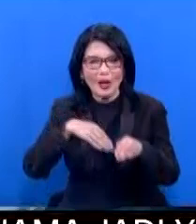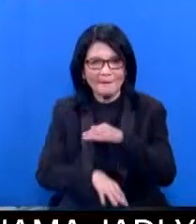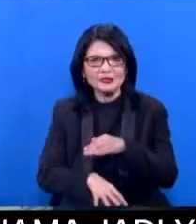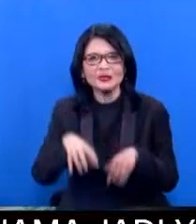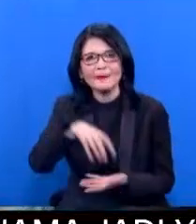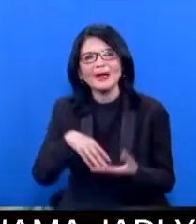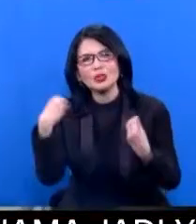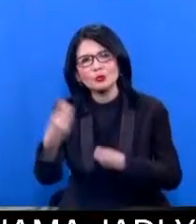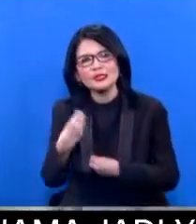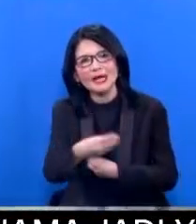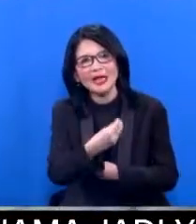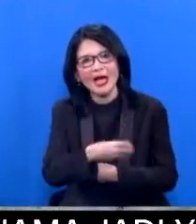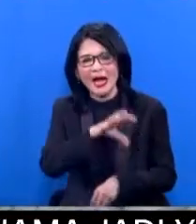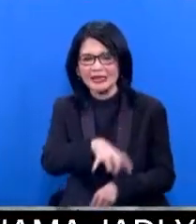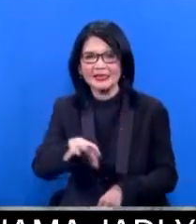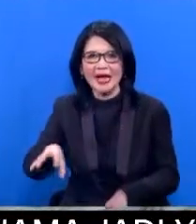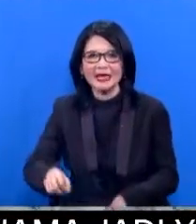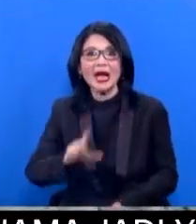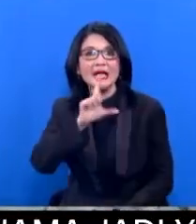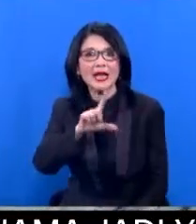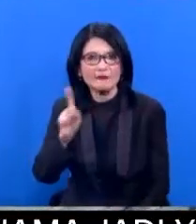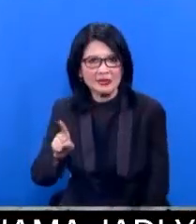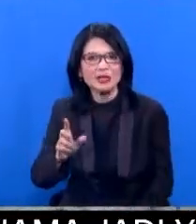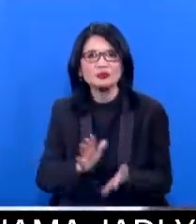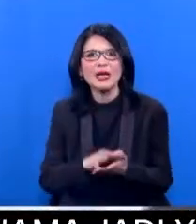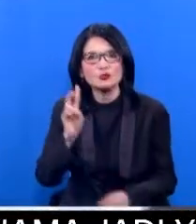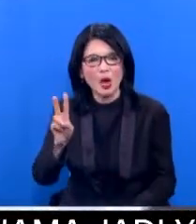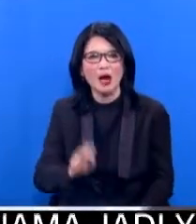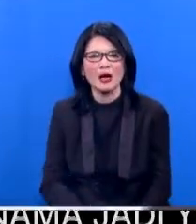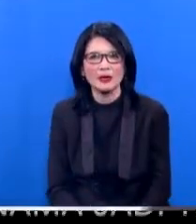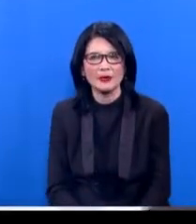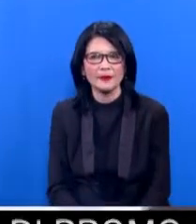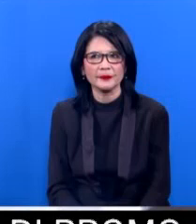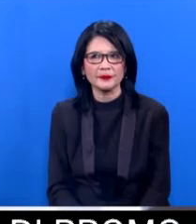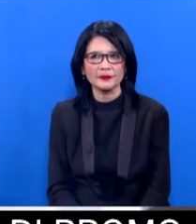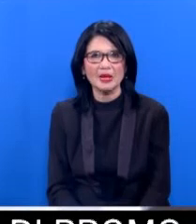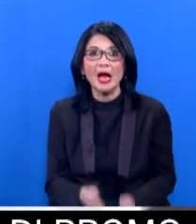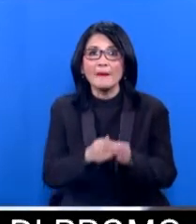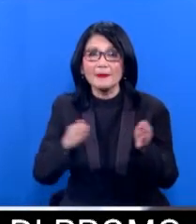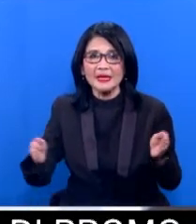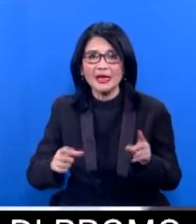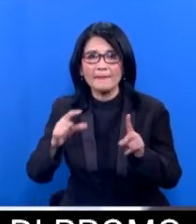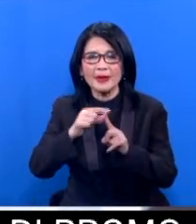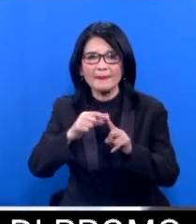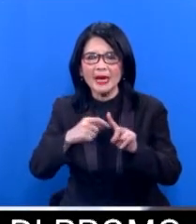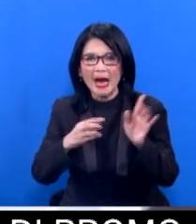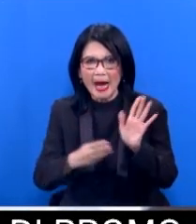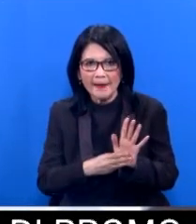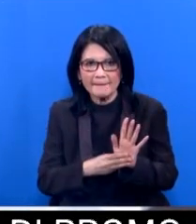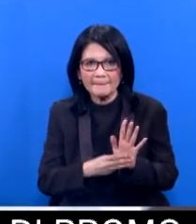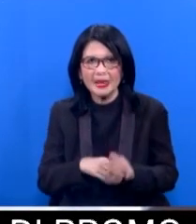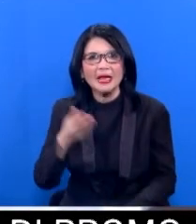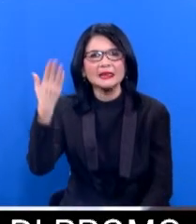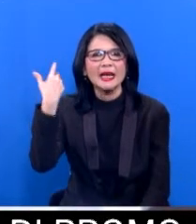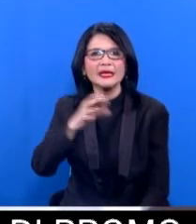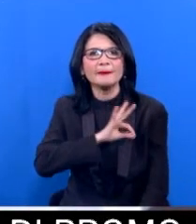wisata pada daerah berkategori level 1 dan 2. Perpanjangan PPKM tadi disampaikan kepada Bapak Presiden